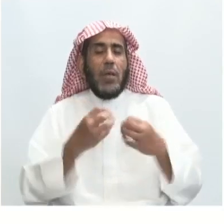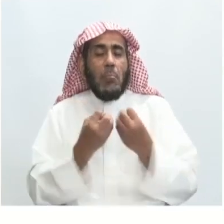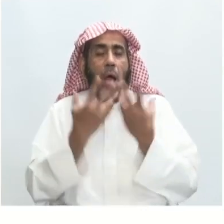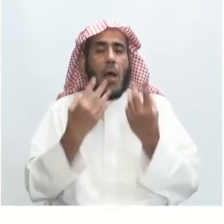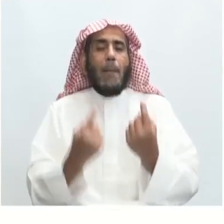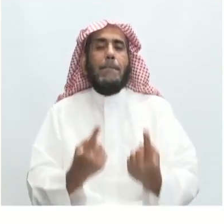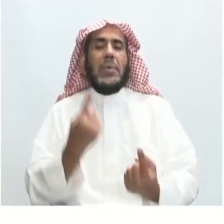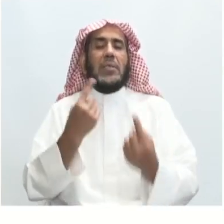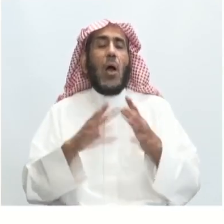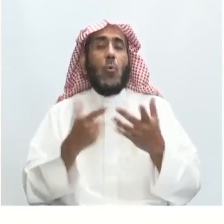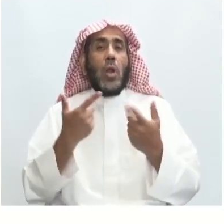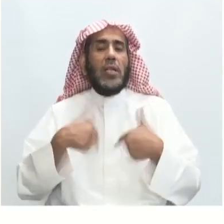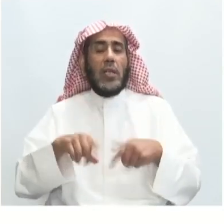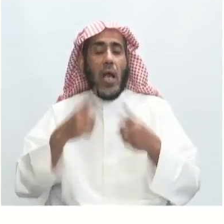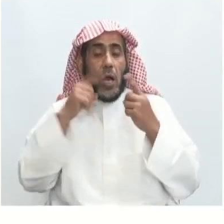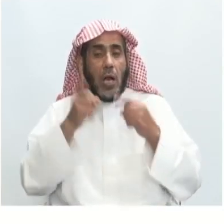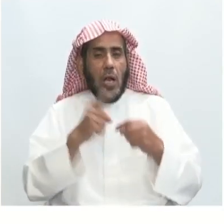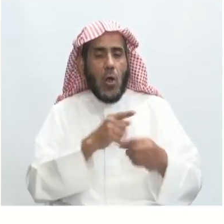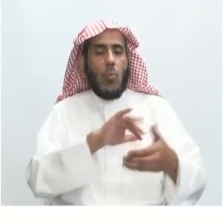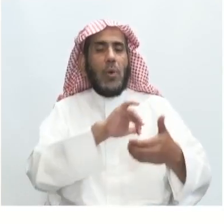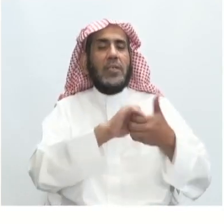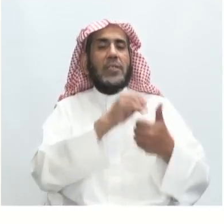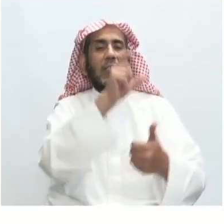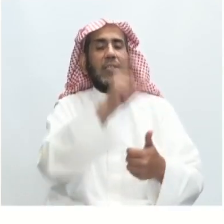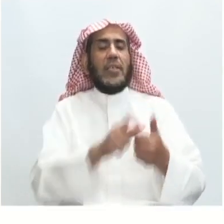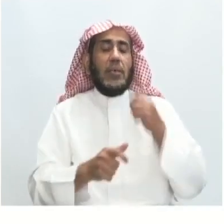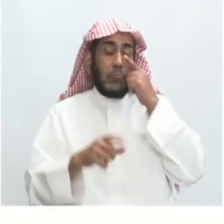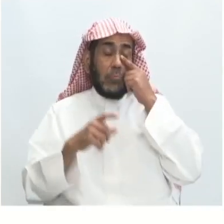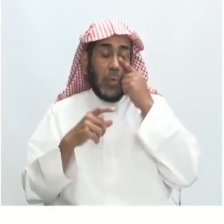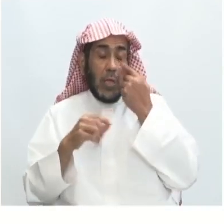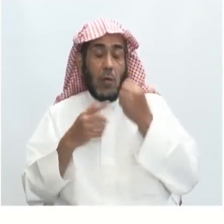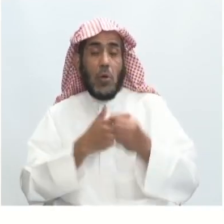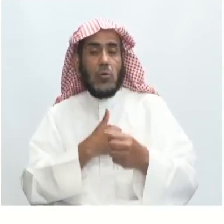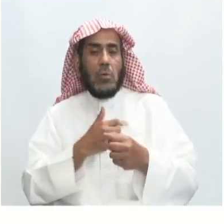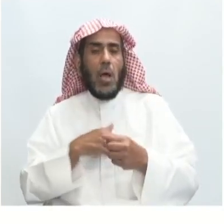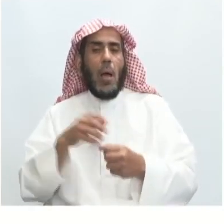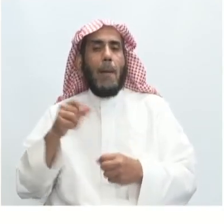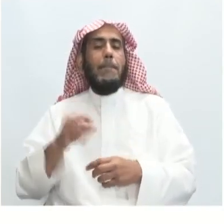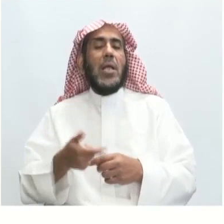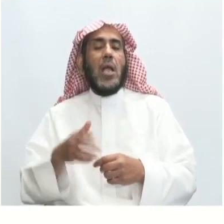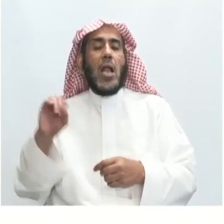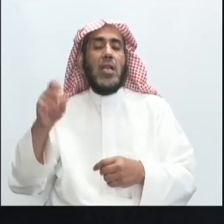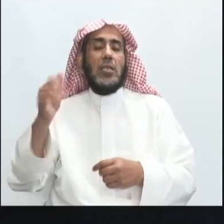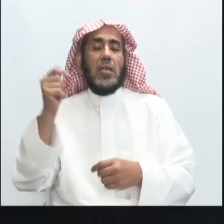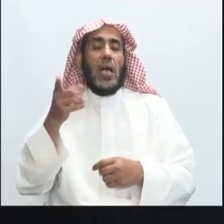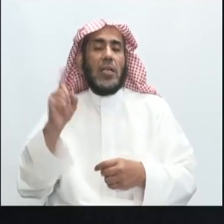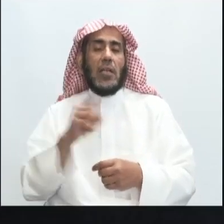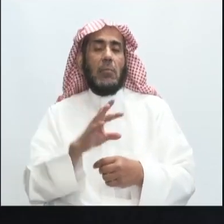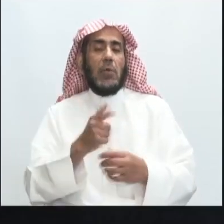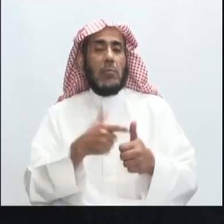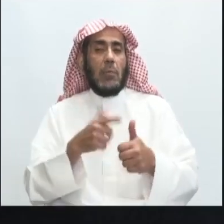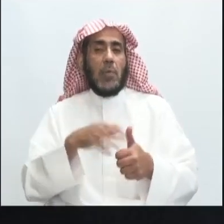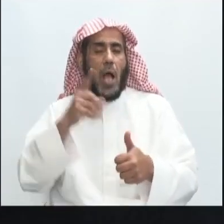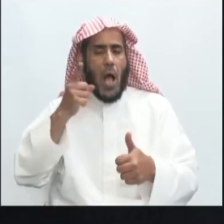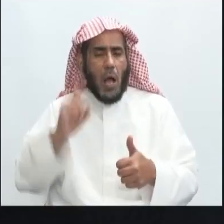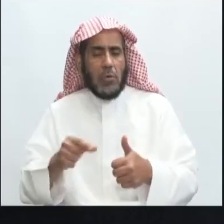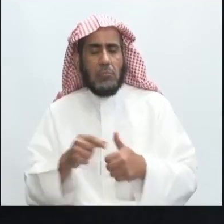ليتني ارى اليوم صديقي فلاحظ هنا هذا ما يسمى بالانشاء الطلبي يبدا بامر